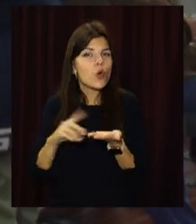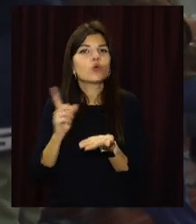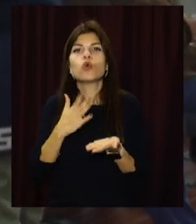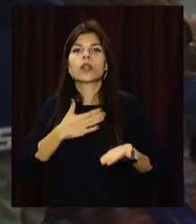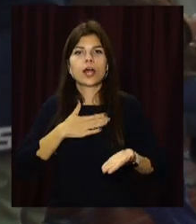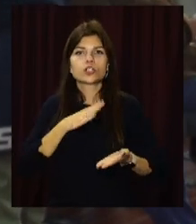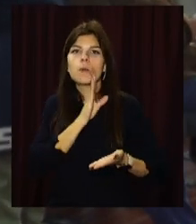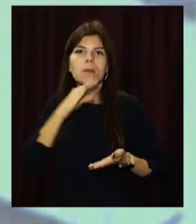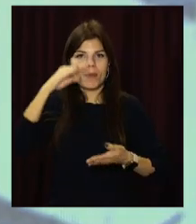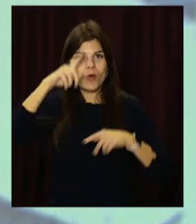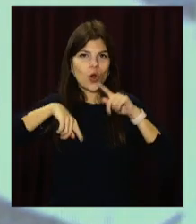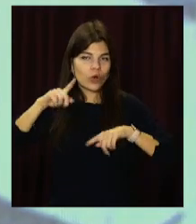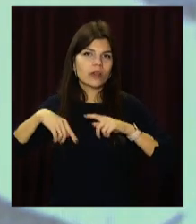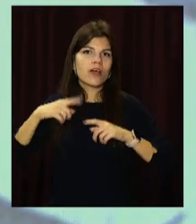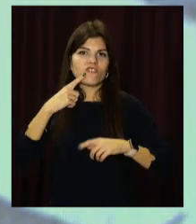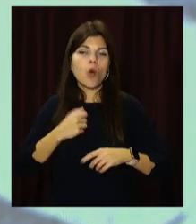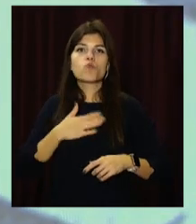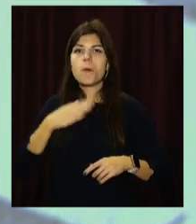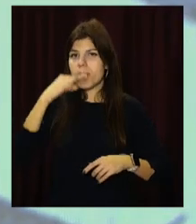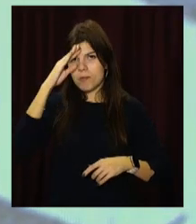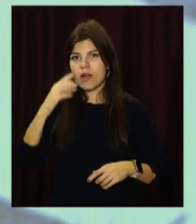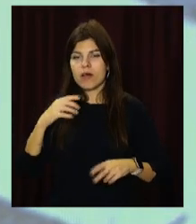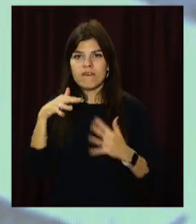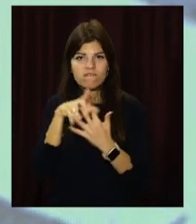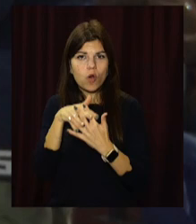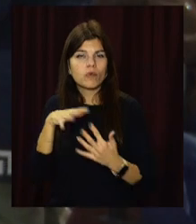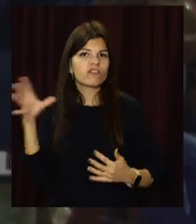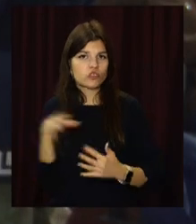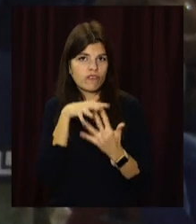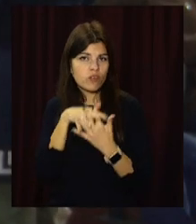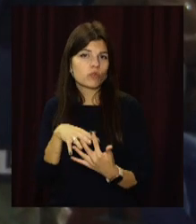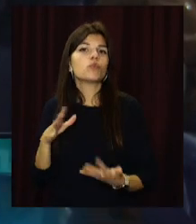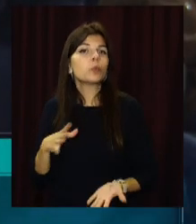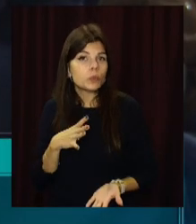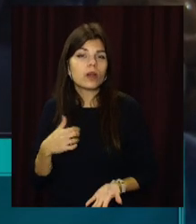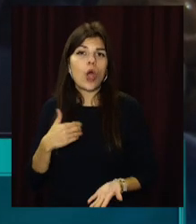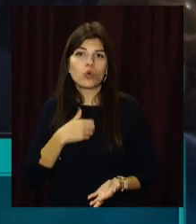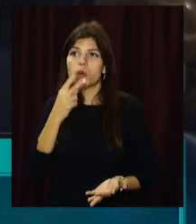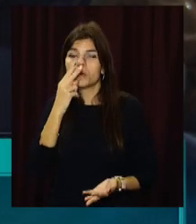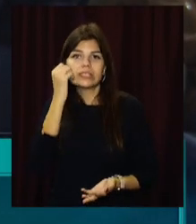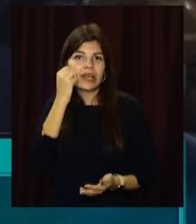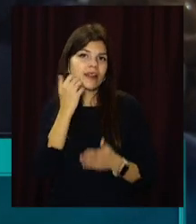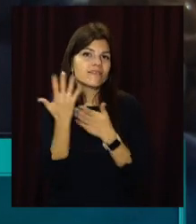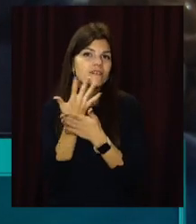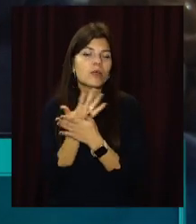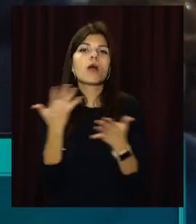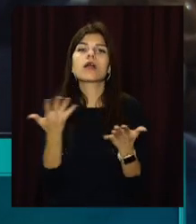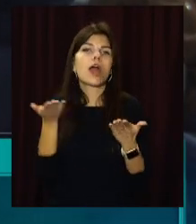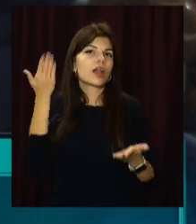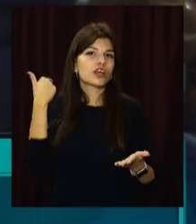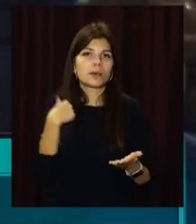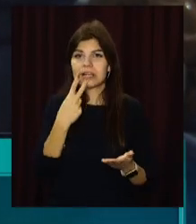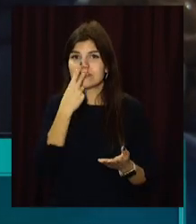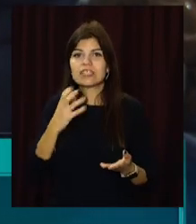батьки воювали. Мой отец воевал, всю войну прошел. Хочется посмотреть старые фильмы, которые раньше мы